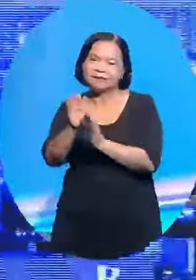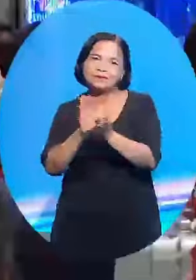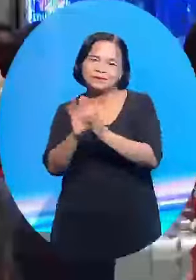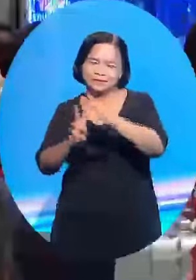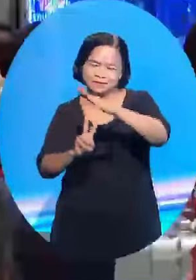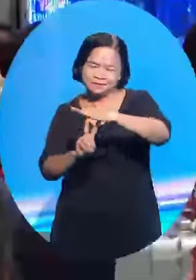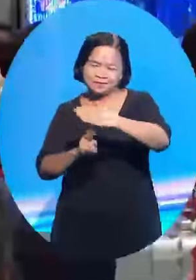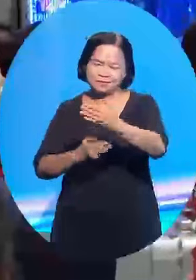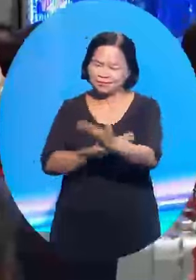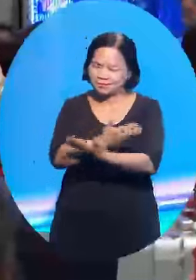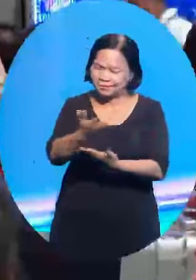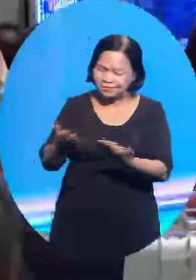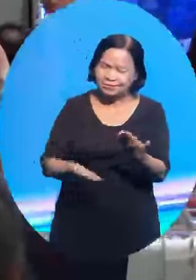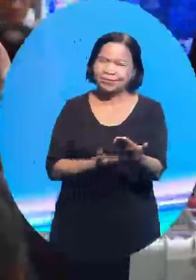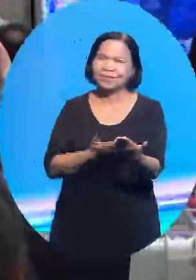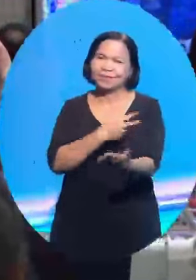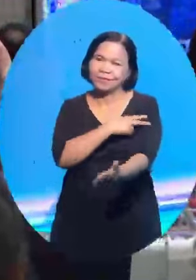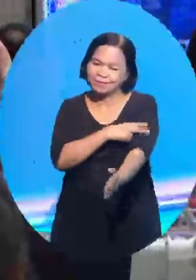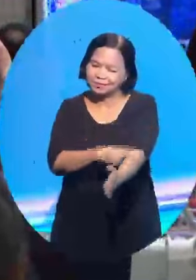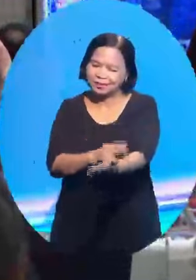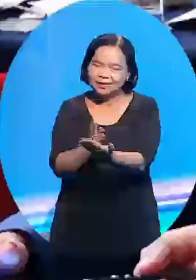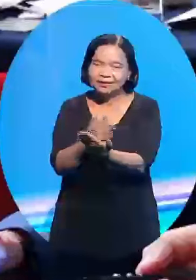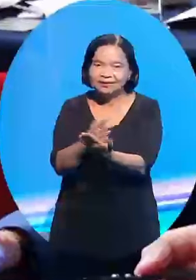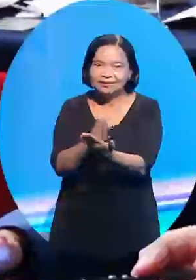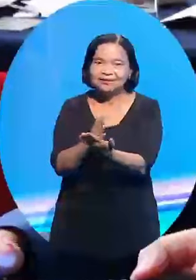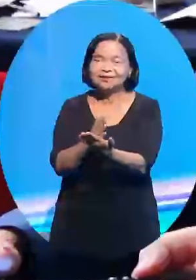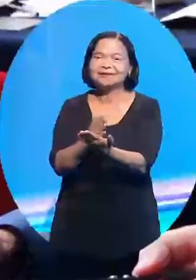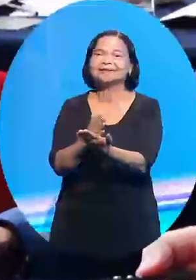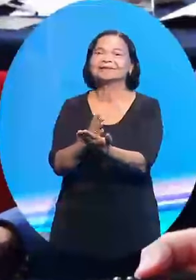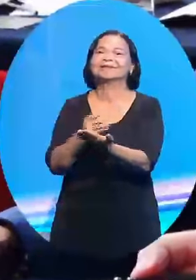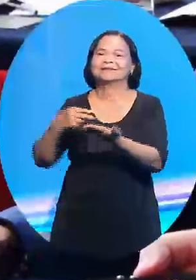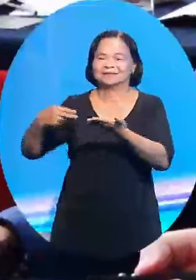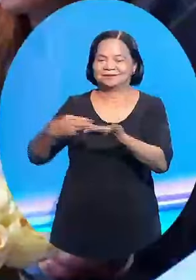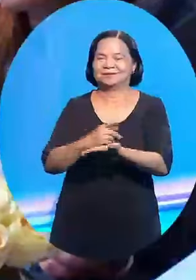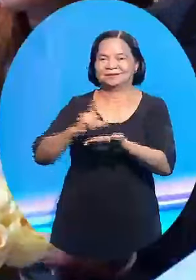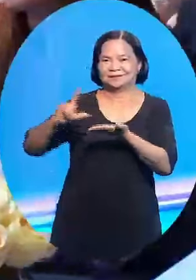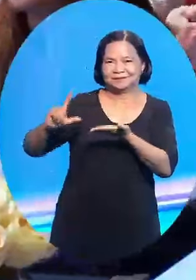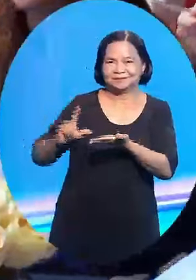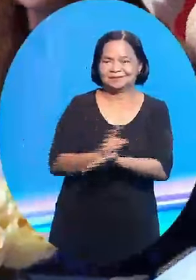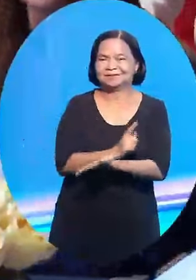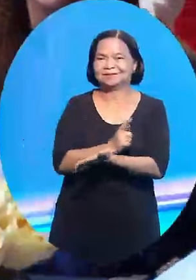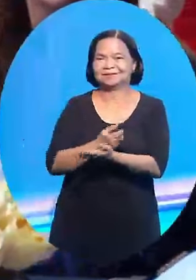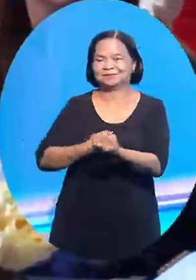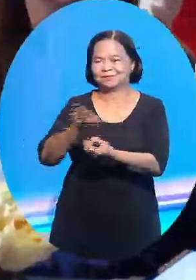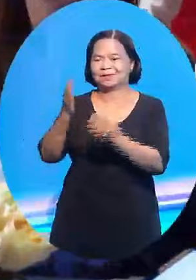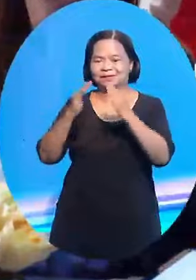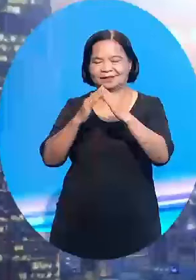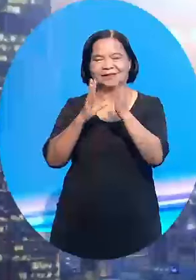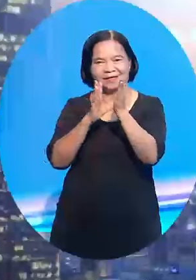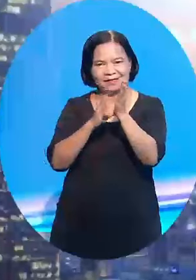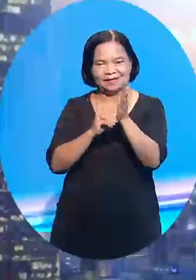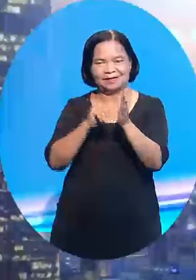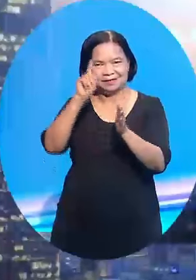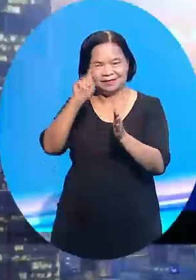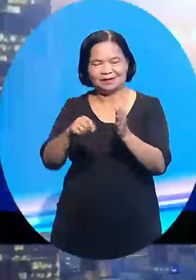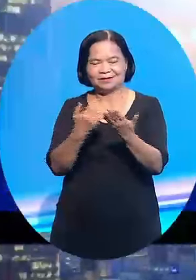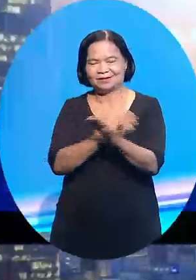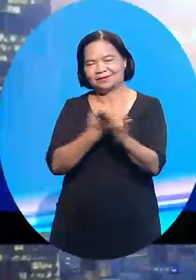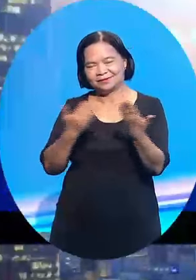thảo, các diễn giả đã chia sẻ về các xu hướng, chiến lược và cơ hội kinh doanh mới trong tình hình lĩnh vực bất động sản đang có nhiều biến động. Mình